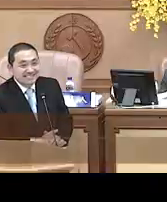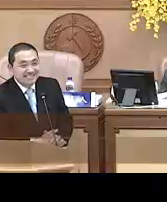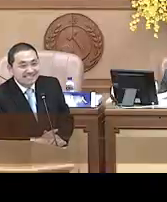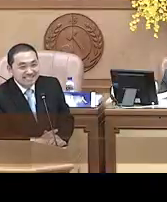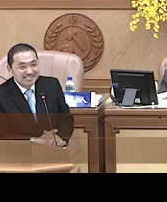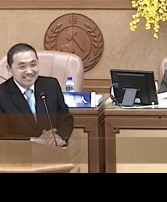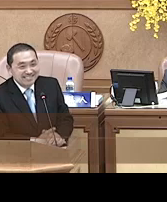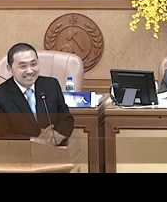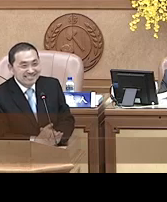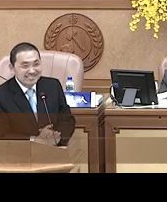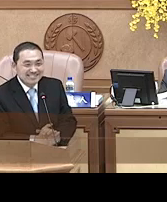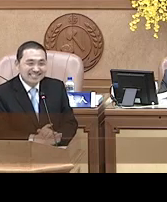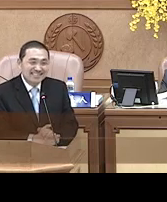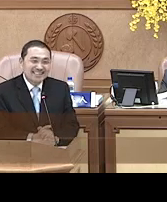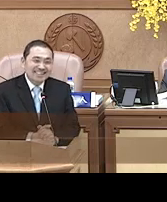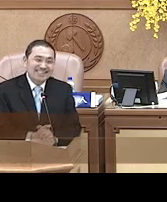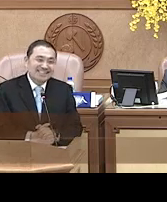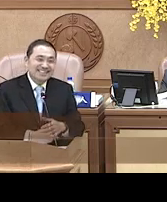坤。